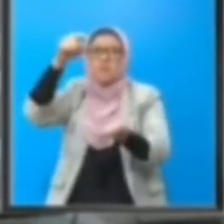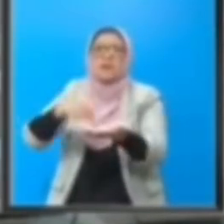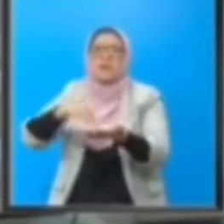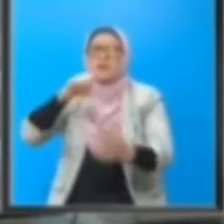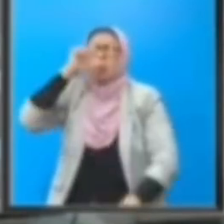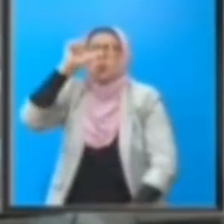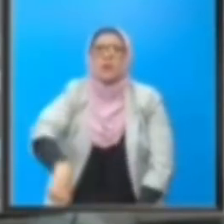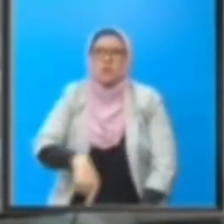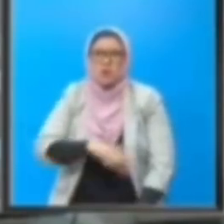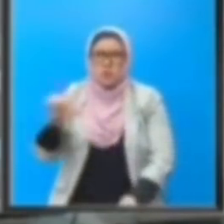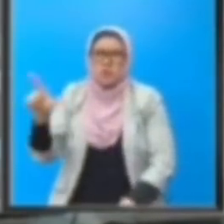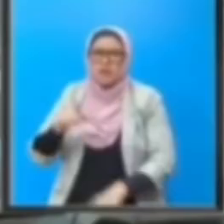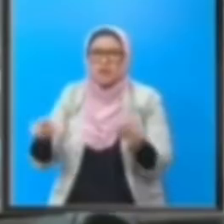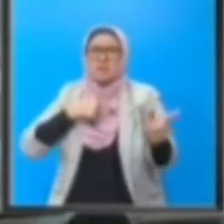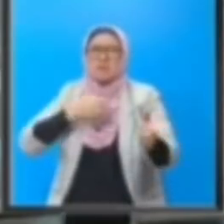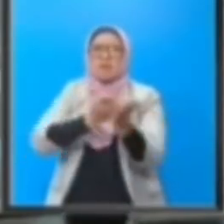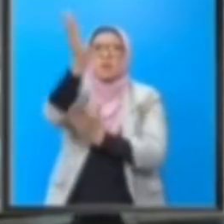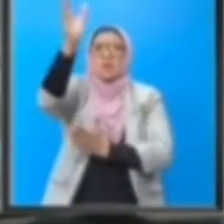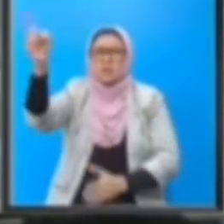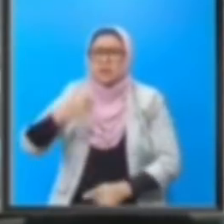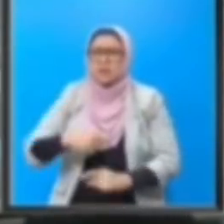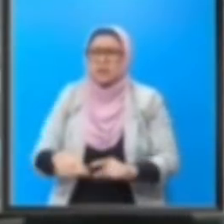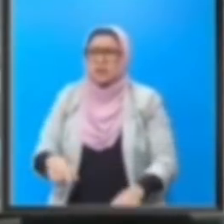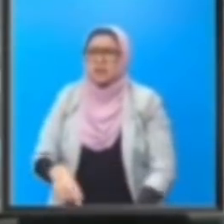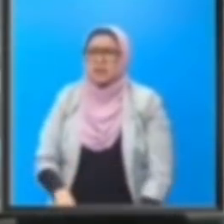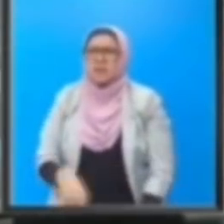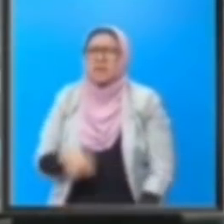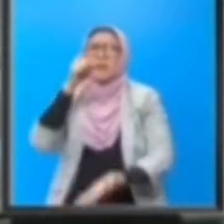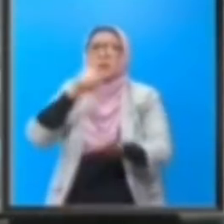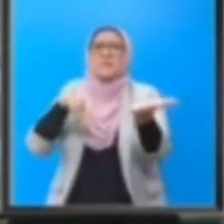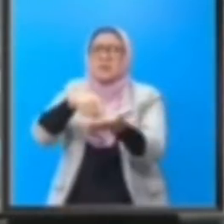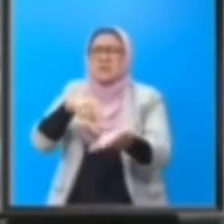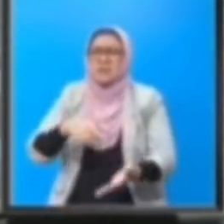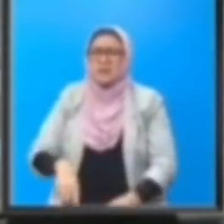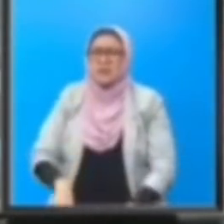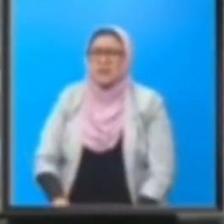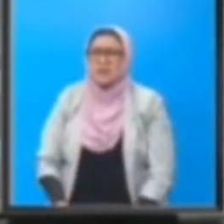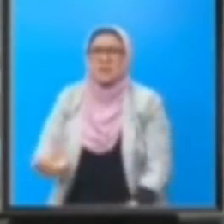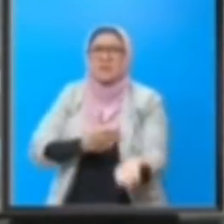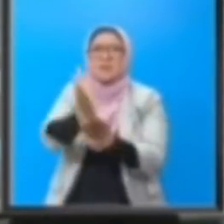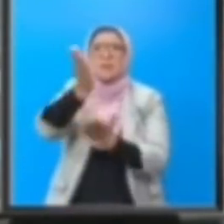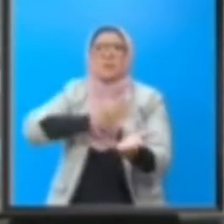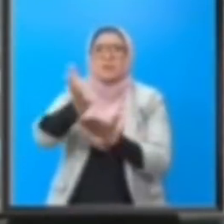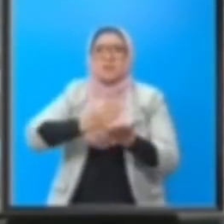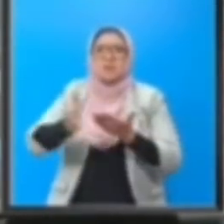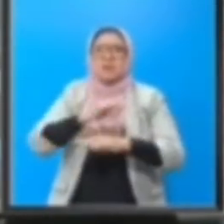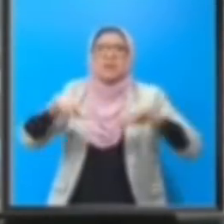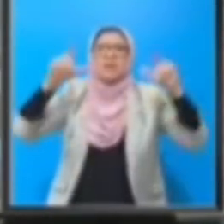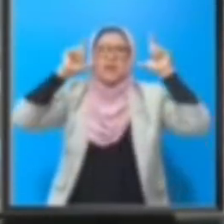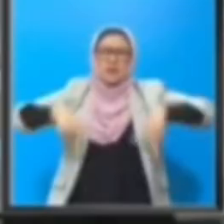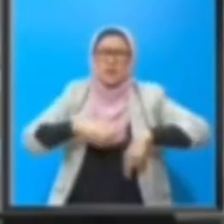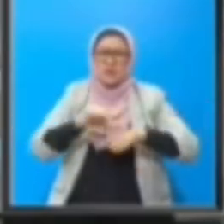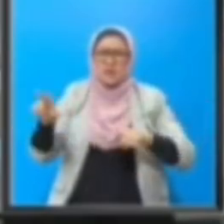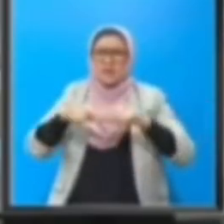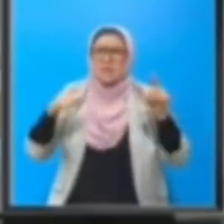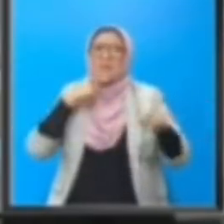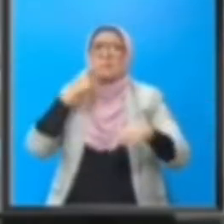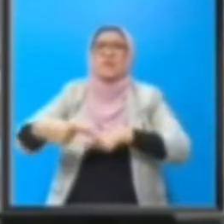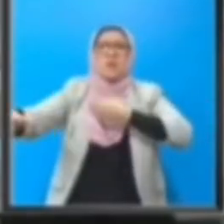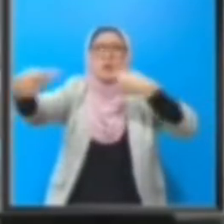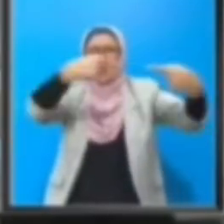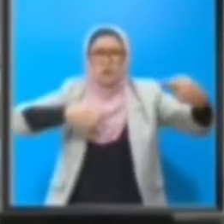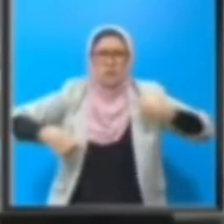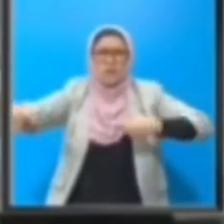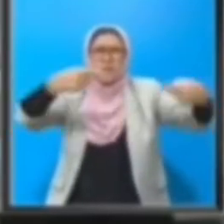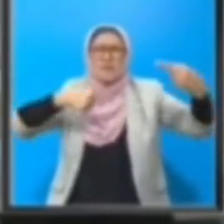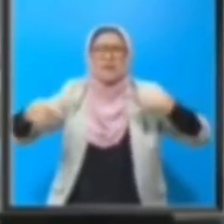layan. Teruskan perbahasan. What is all this? Datuk Yang Dipertua, saya satu keputusan dibuat. Where